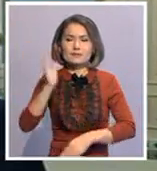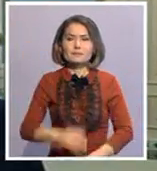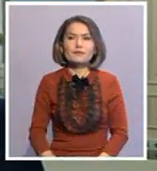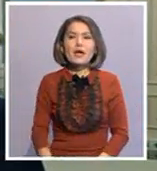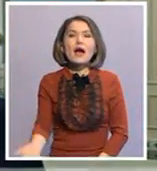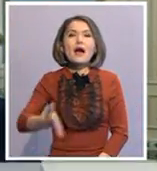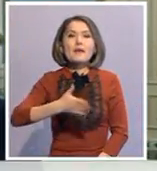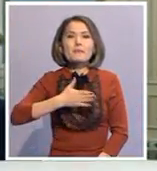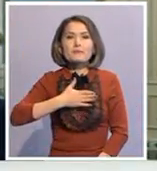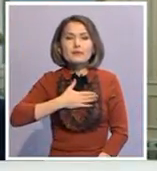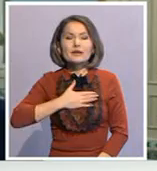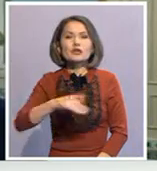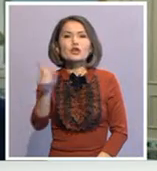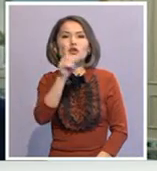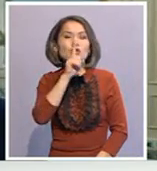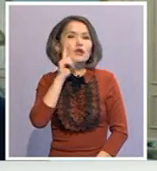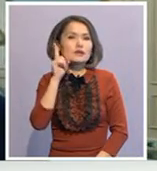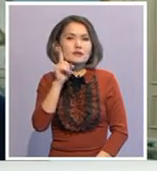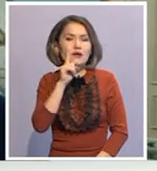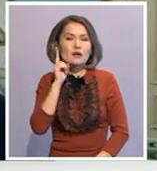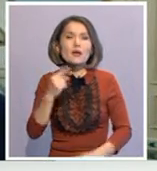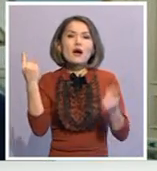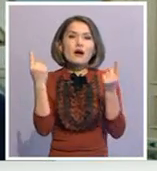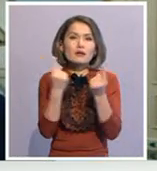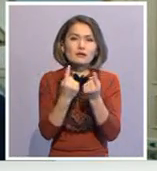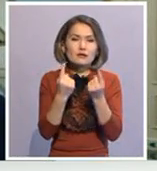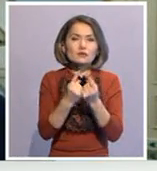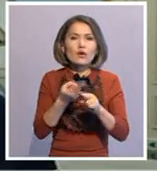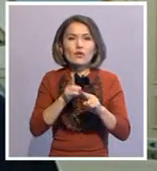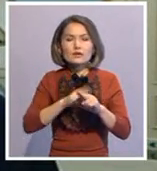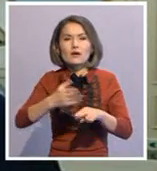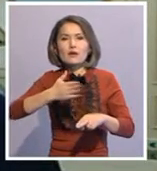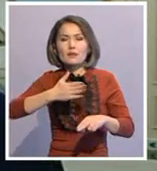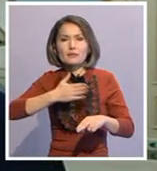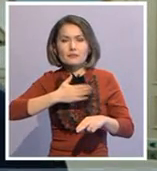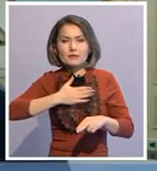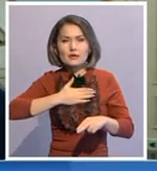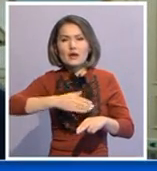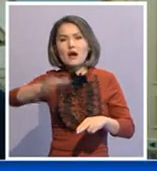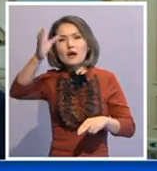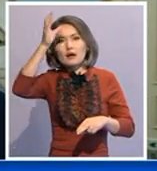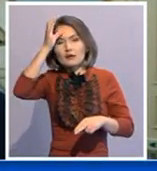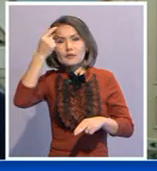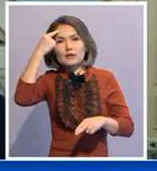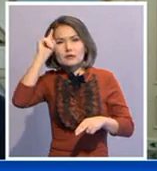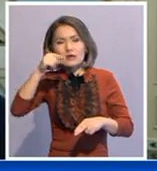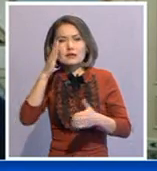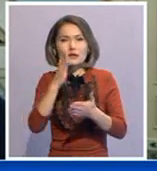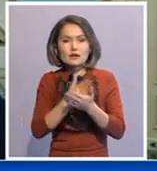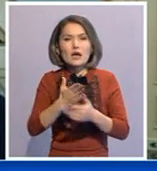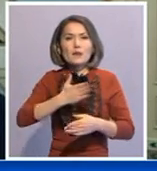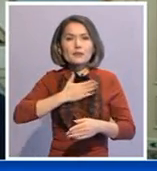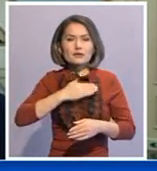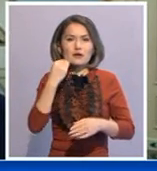қазір өздерінің ойларын айқындыра алады. Осы IT технологиясын барлығы меңгерген үш тұғырлы тіл дейді ғой, сол үш тұғырлы да